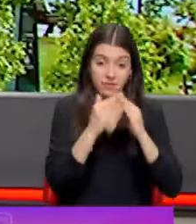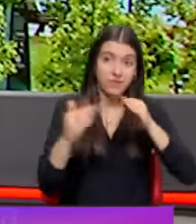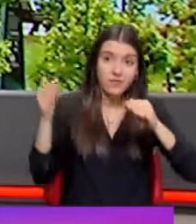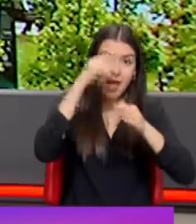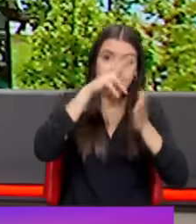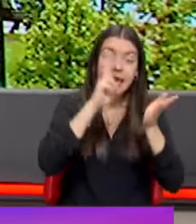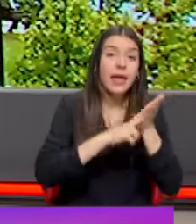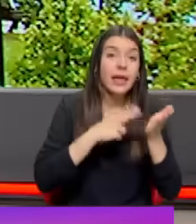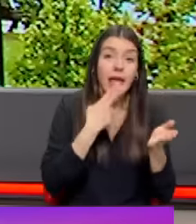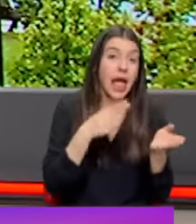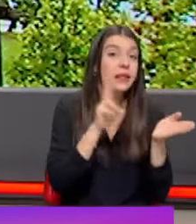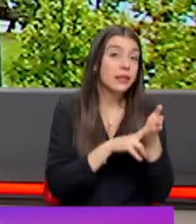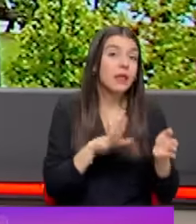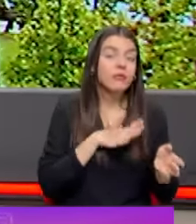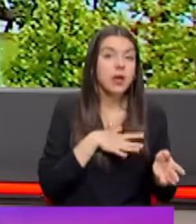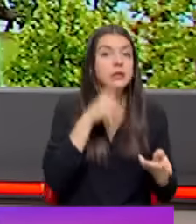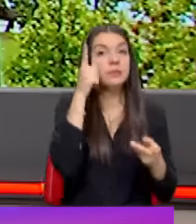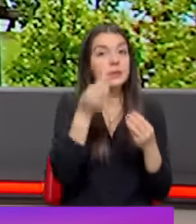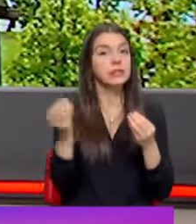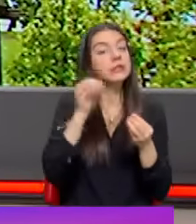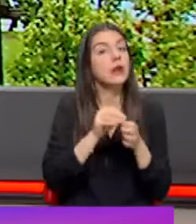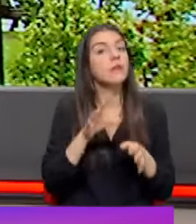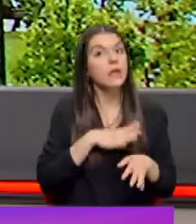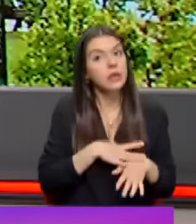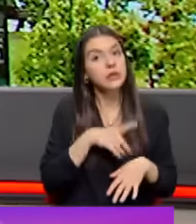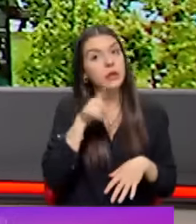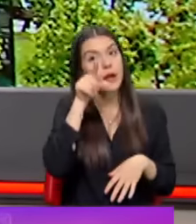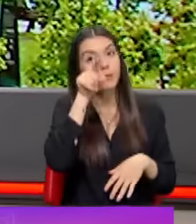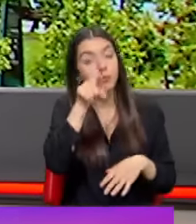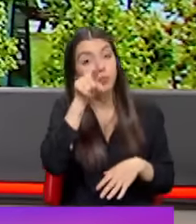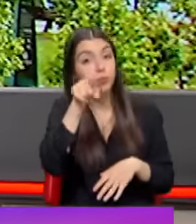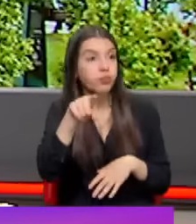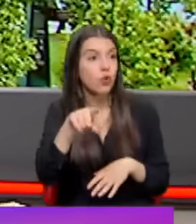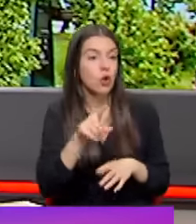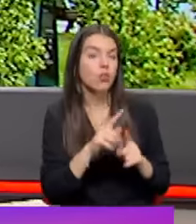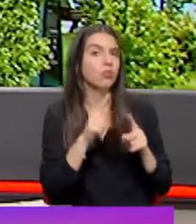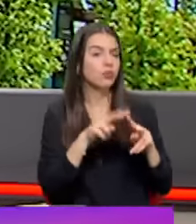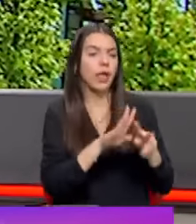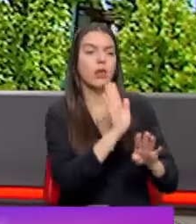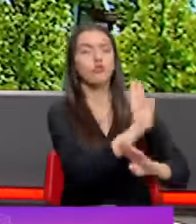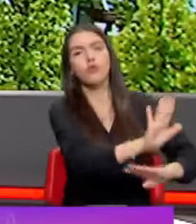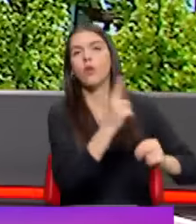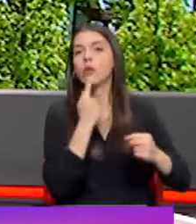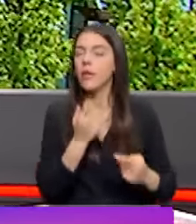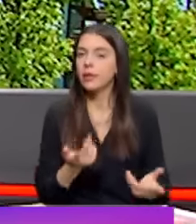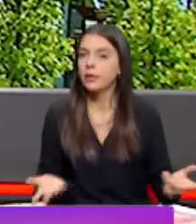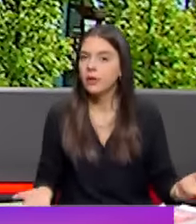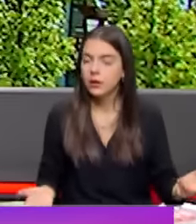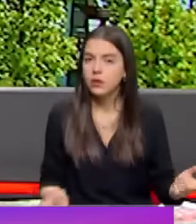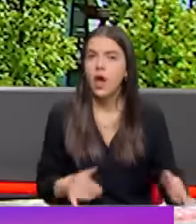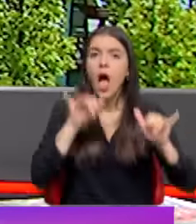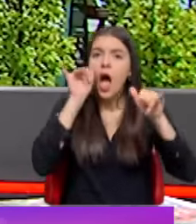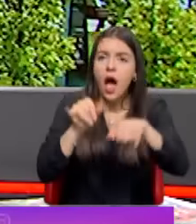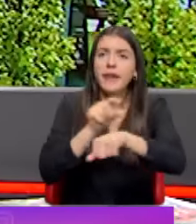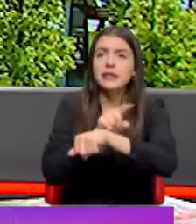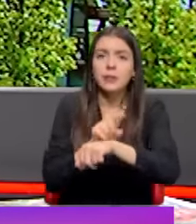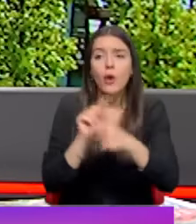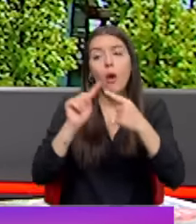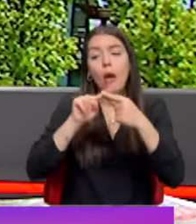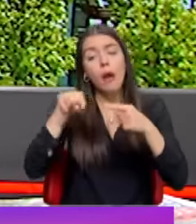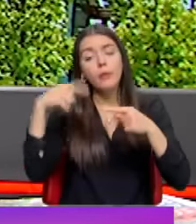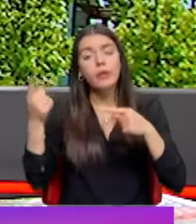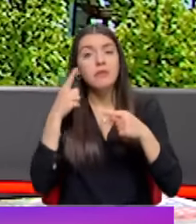bir etiket varsa, bir zam söz konusuysa buna müdahaleler yapıldı. Aynı zamanda yani öte